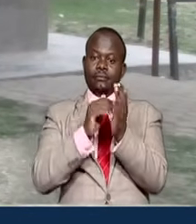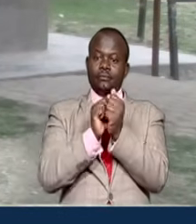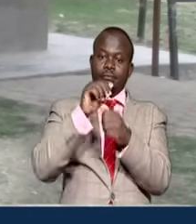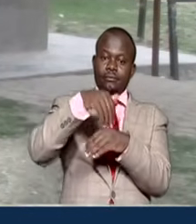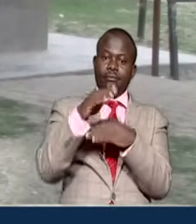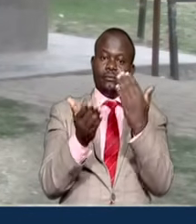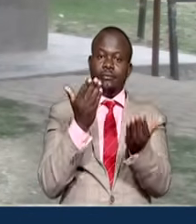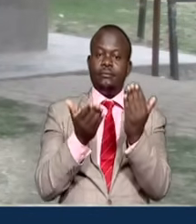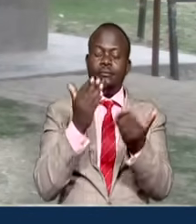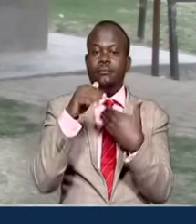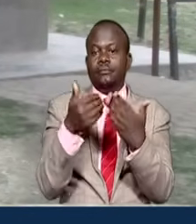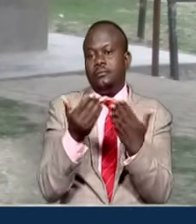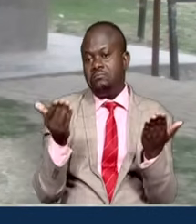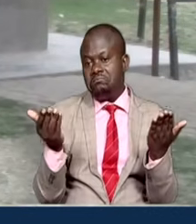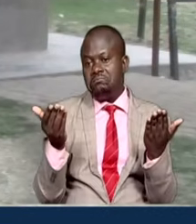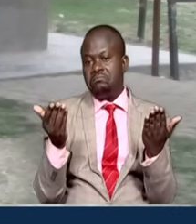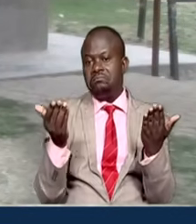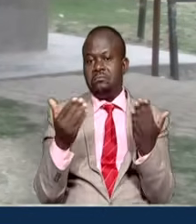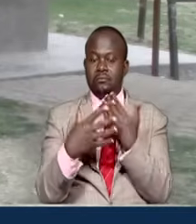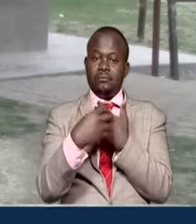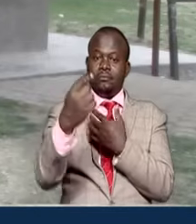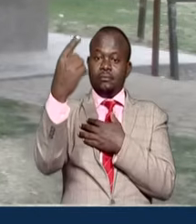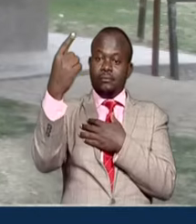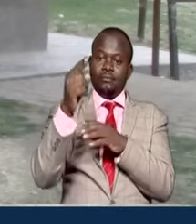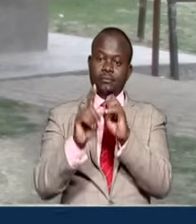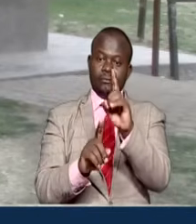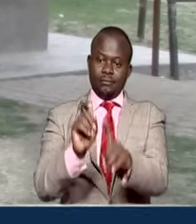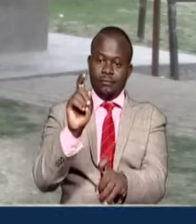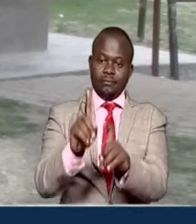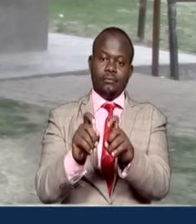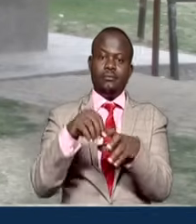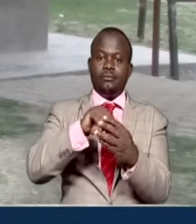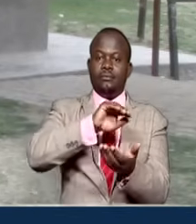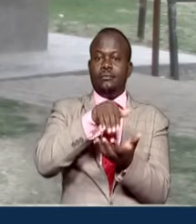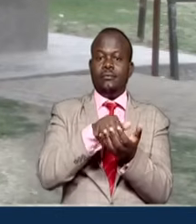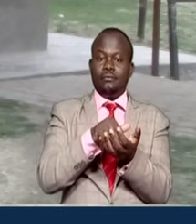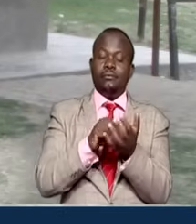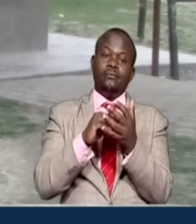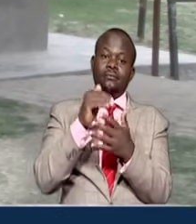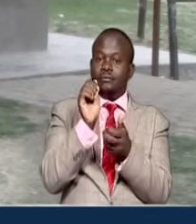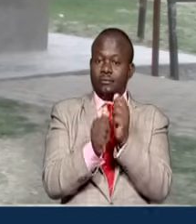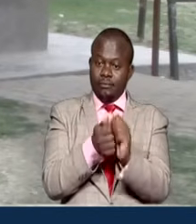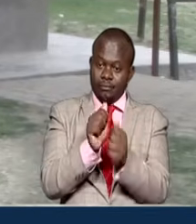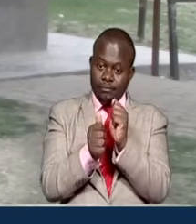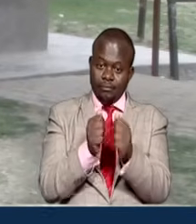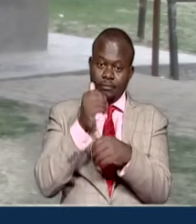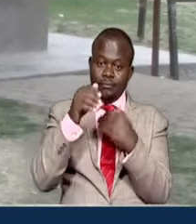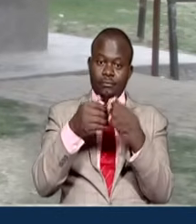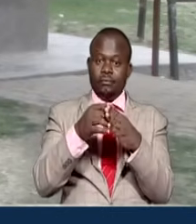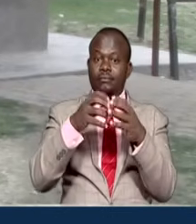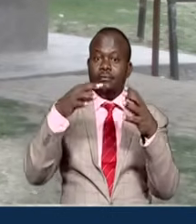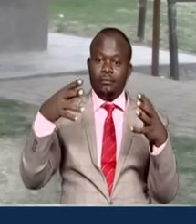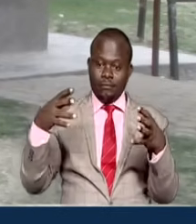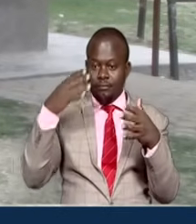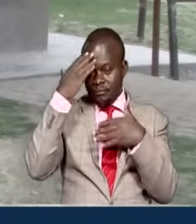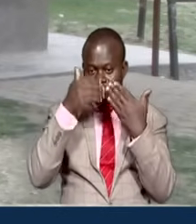wenda nka kopi imwe y'ikizamini ku kigo kikarwana no kubitubura